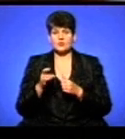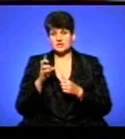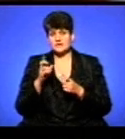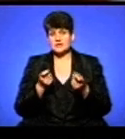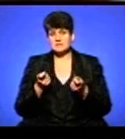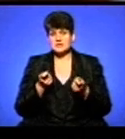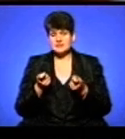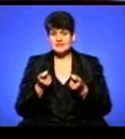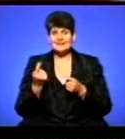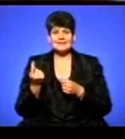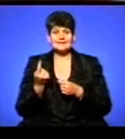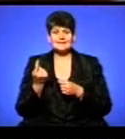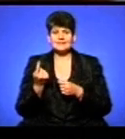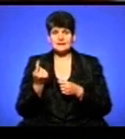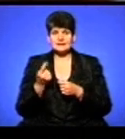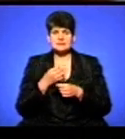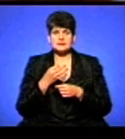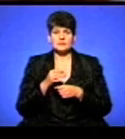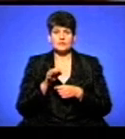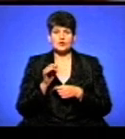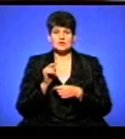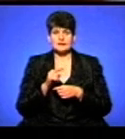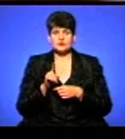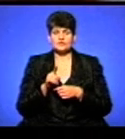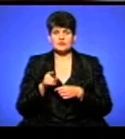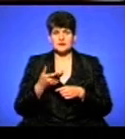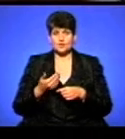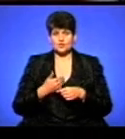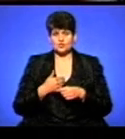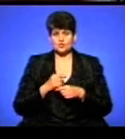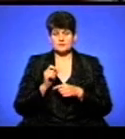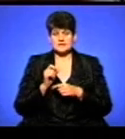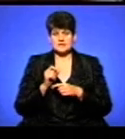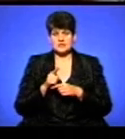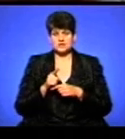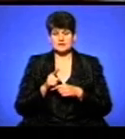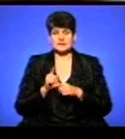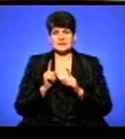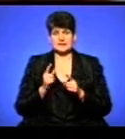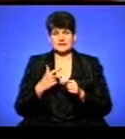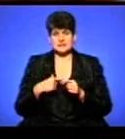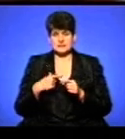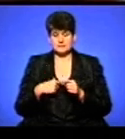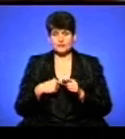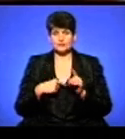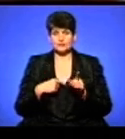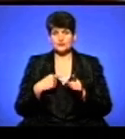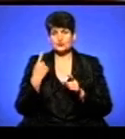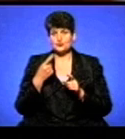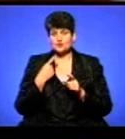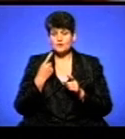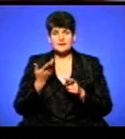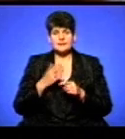адміністраціях і заявити про те, що вони хочуть призначити тільки на себе. При цьому особи, які